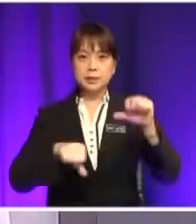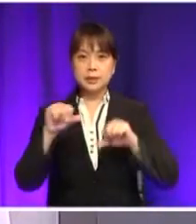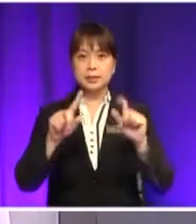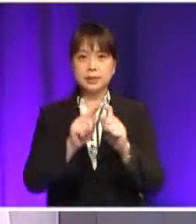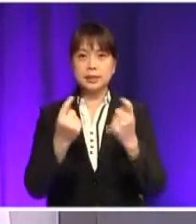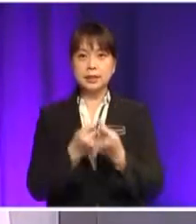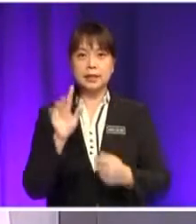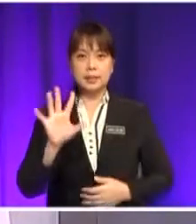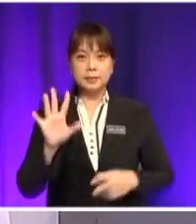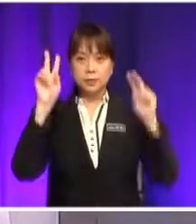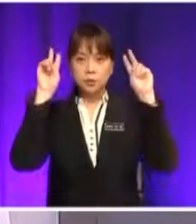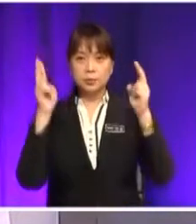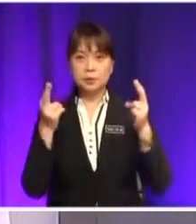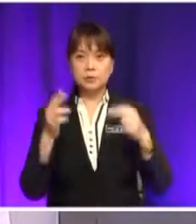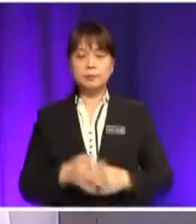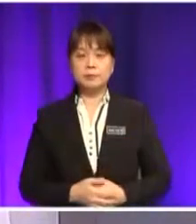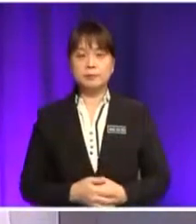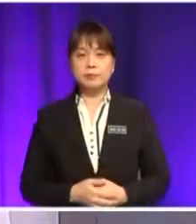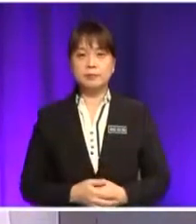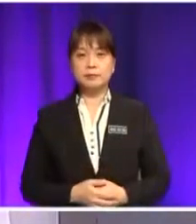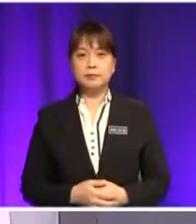dan topiknya begitu menarik